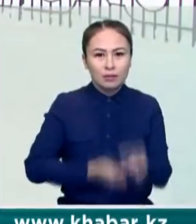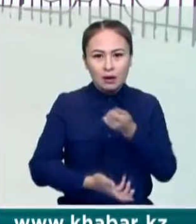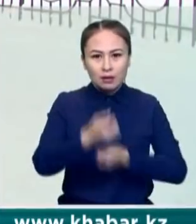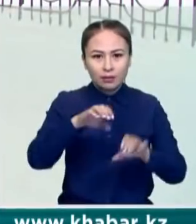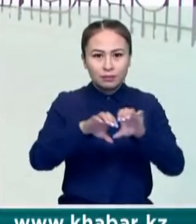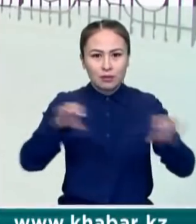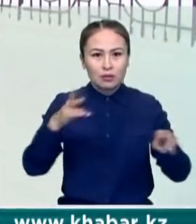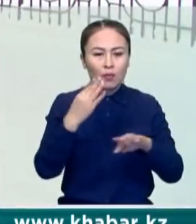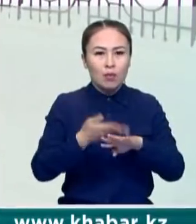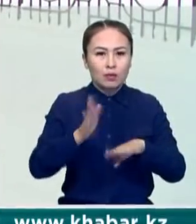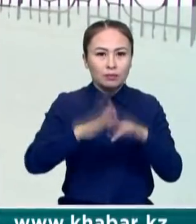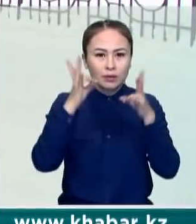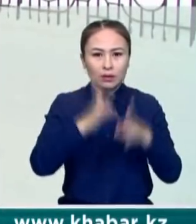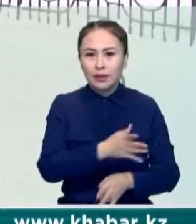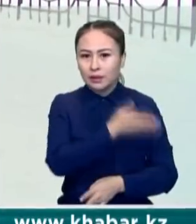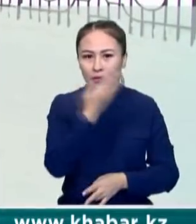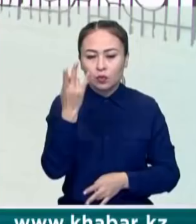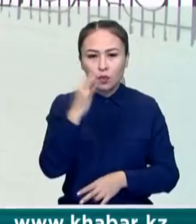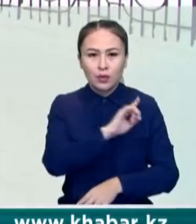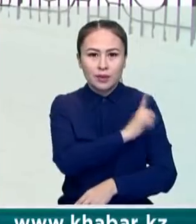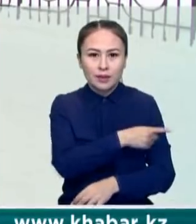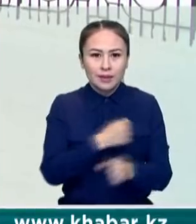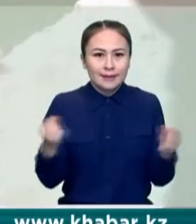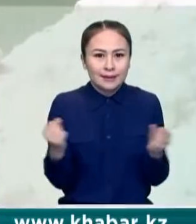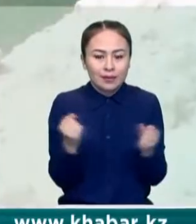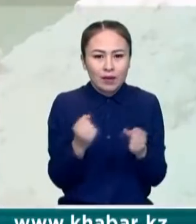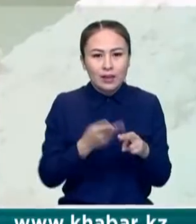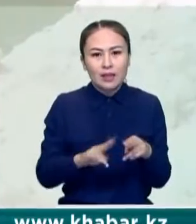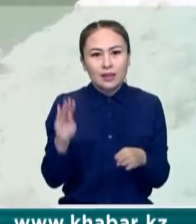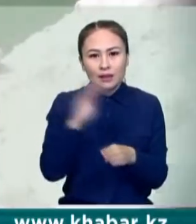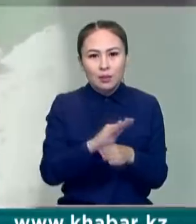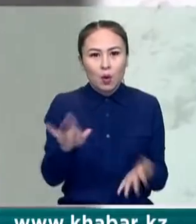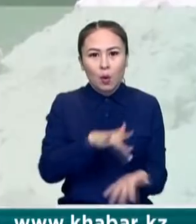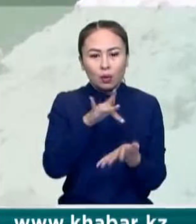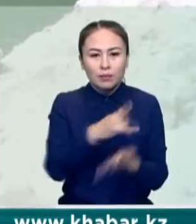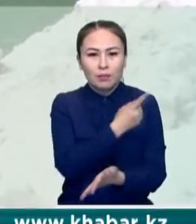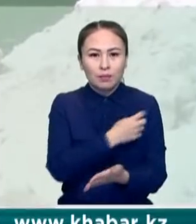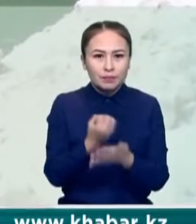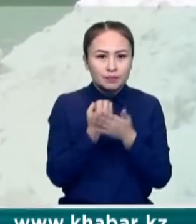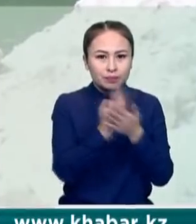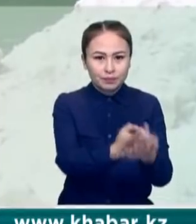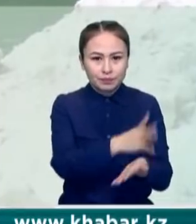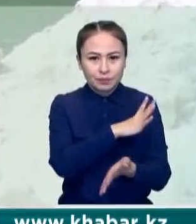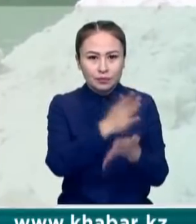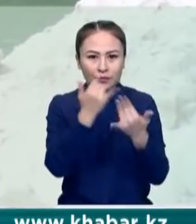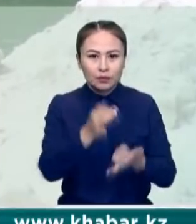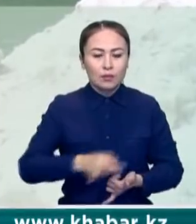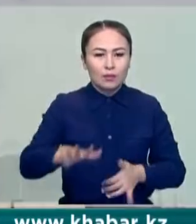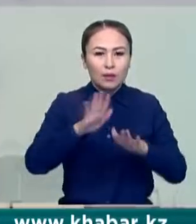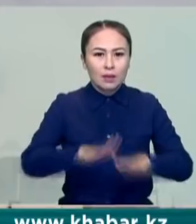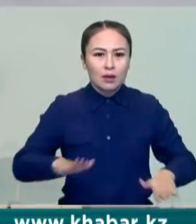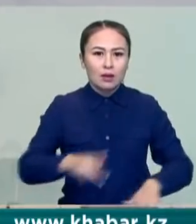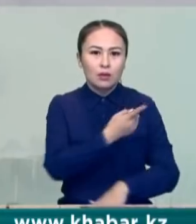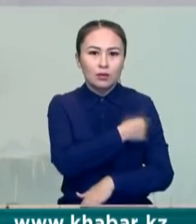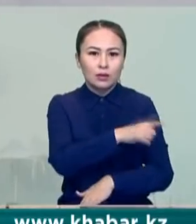алған. Бала ауыр жарақат алмаған, алайда қатты тоңған. Оны мамандар дереу қалалық орталық ауруханаға жеткізген. Қазір